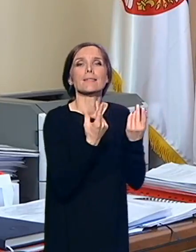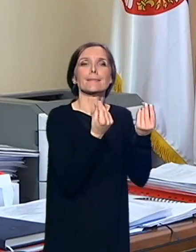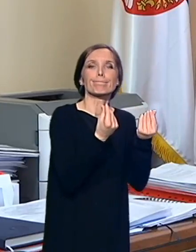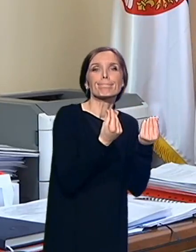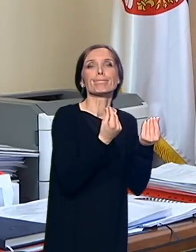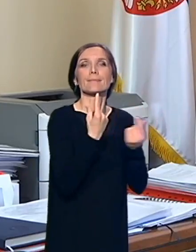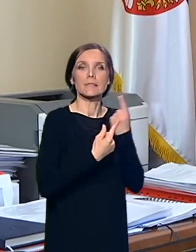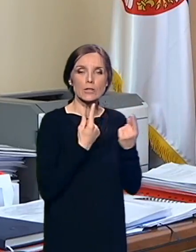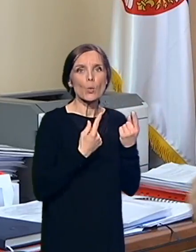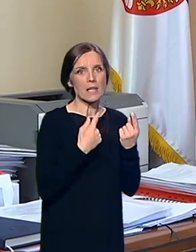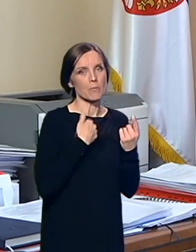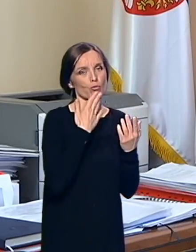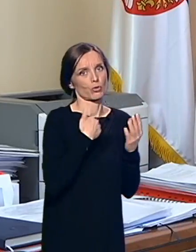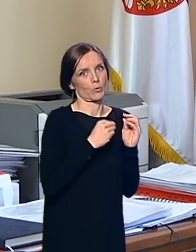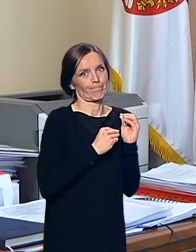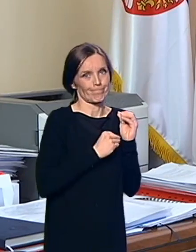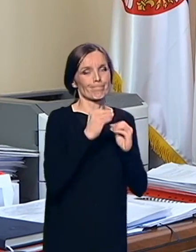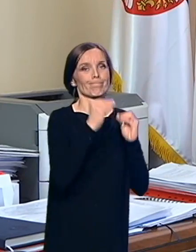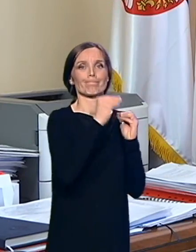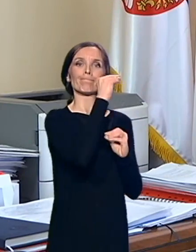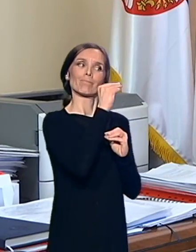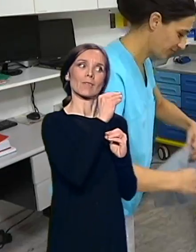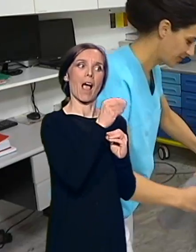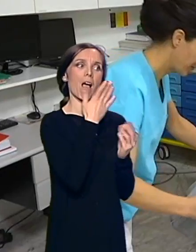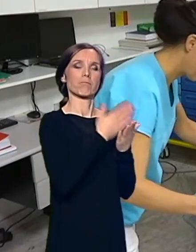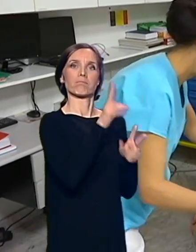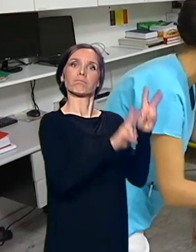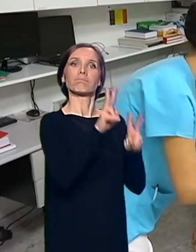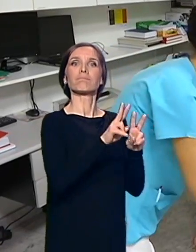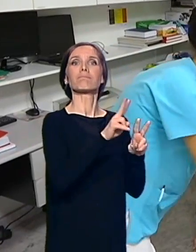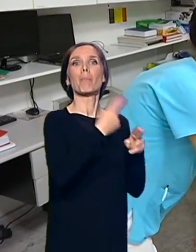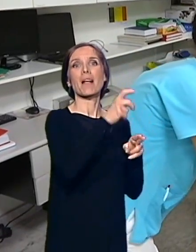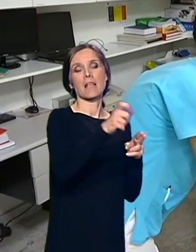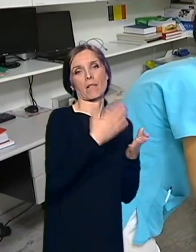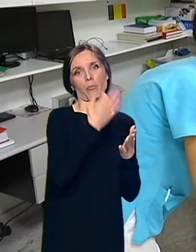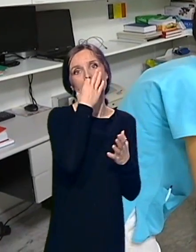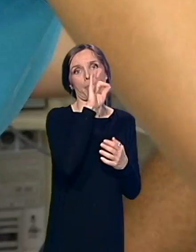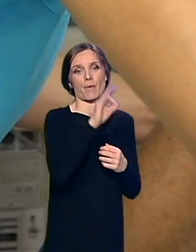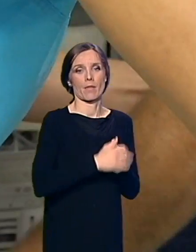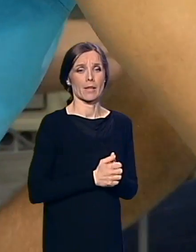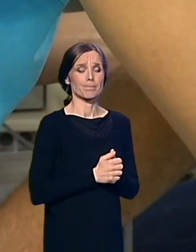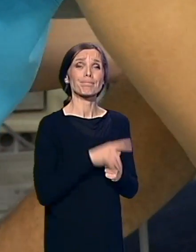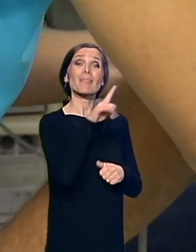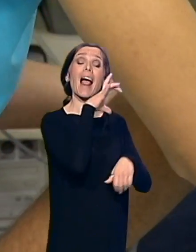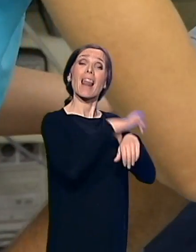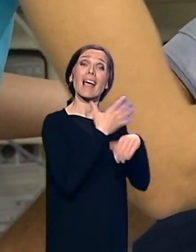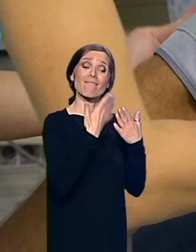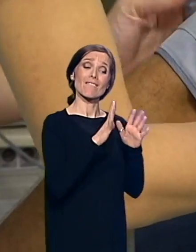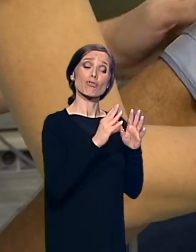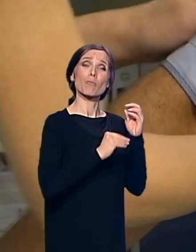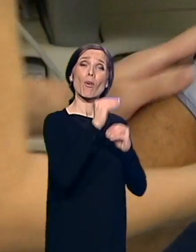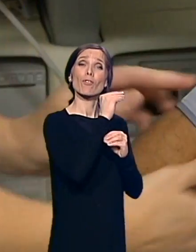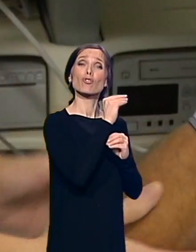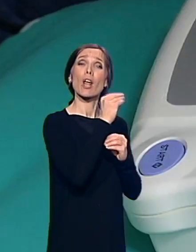podizati taj zdravstveni nivo vezan za negu naših pacijenata. Povećanje plata lekarima za 9%, a medicinskim sestrama